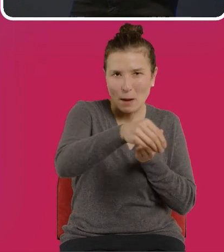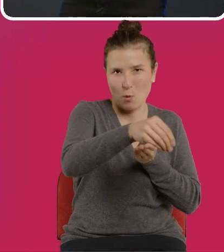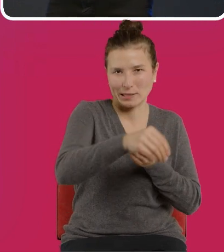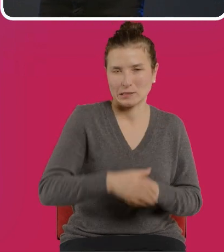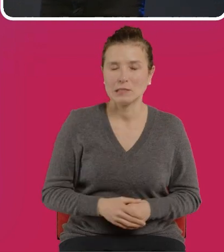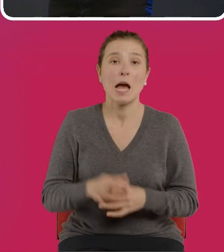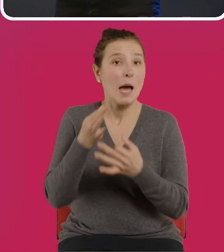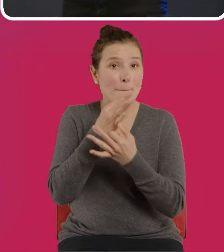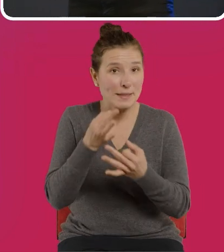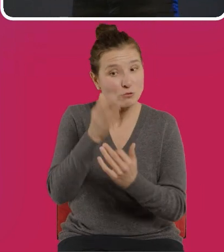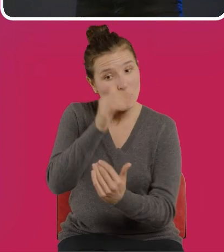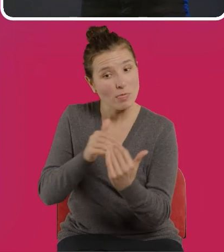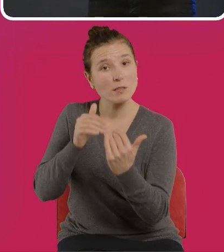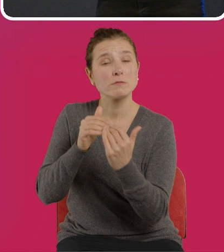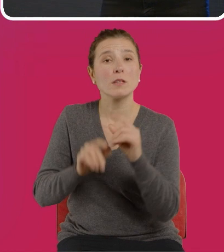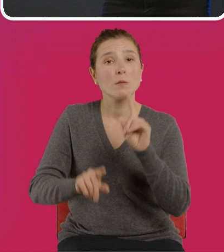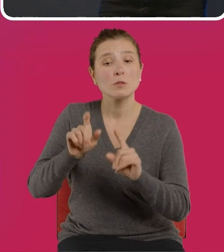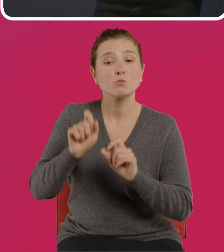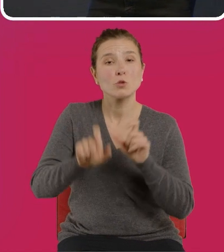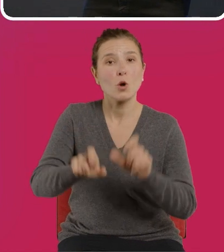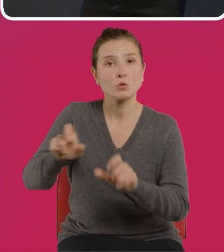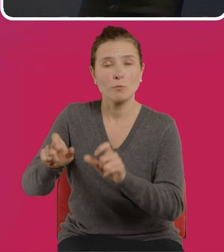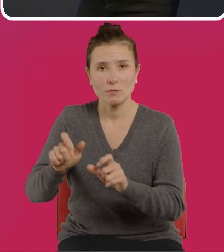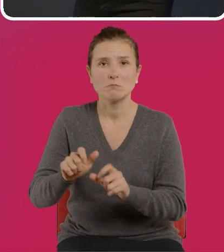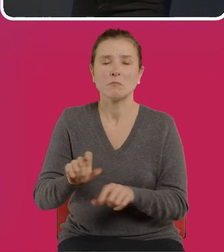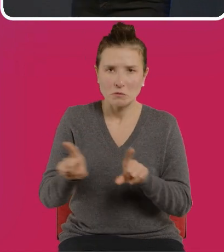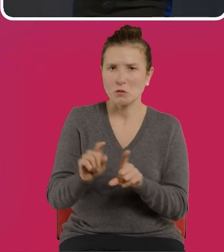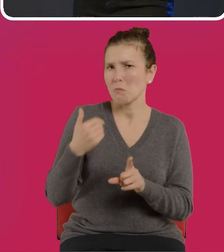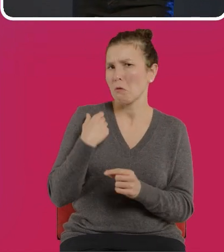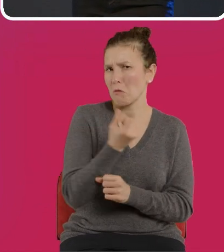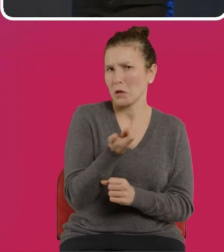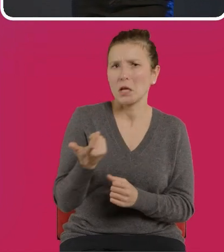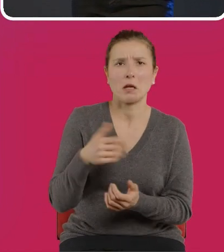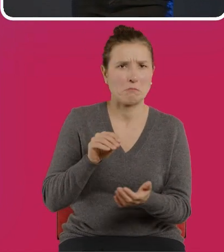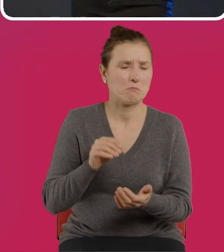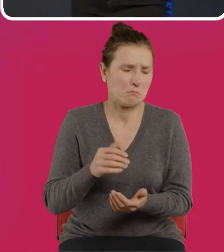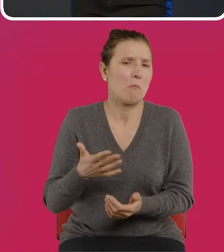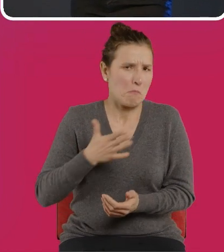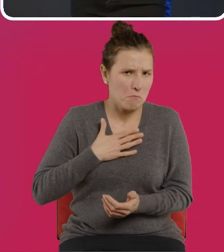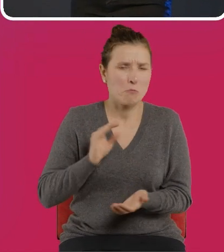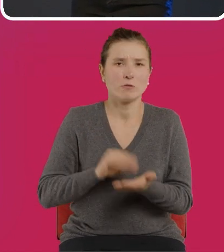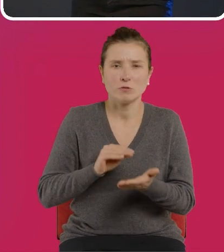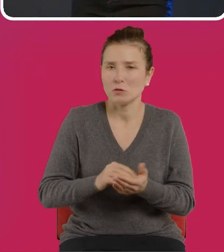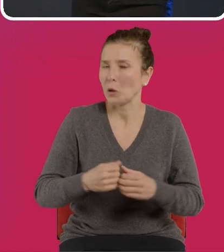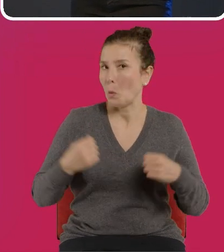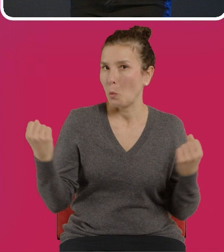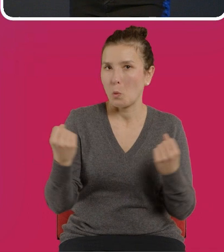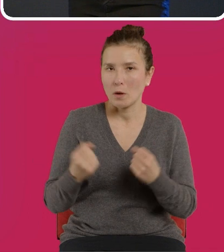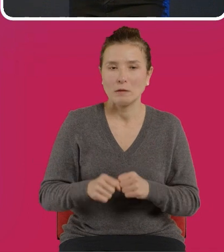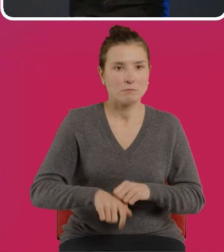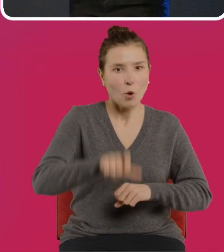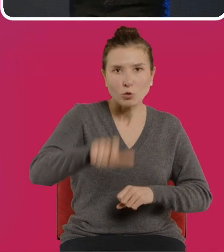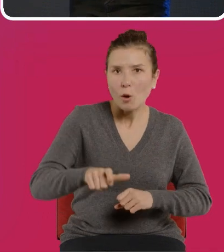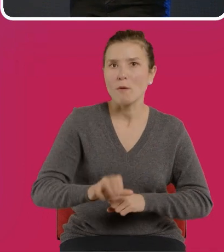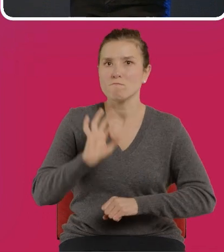czy nastawienie, bo na przykład są osoby, tak jak też miałam kilka takich doświadczeń, mega zmotywowani